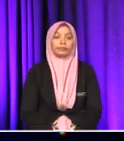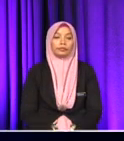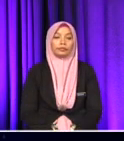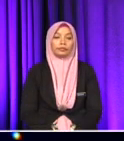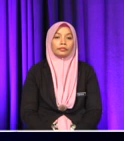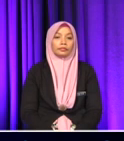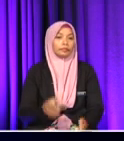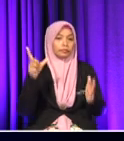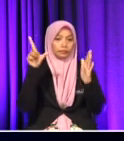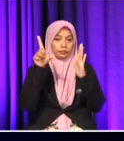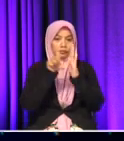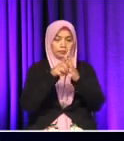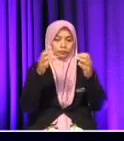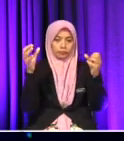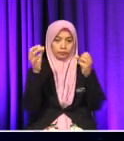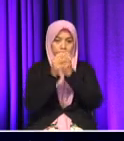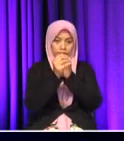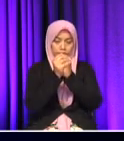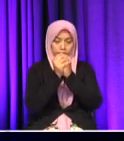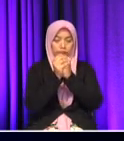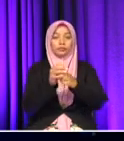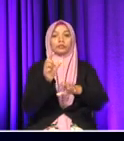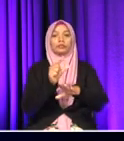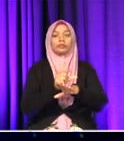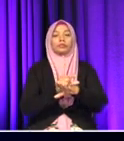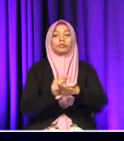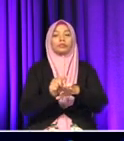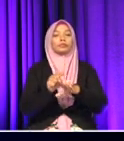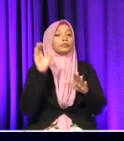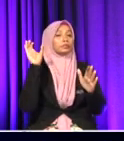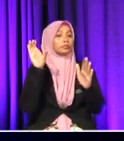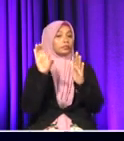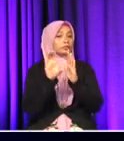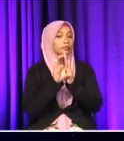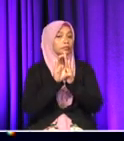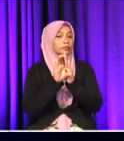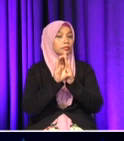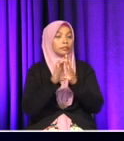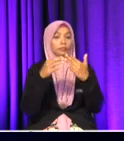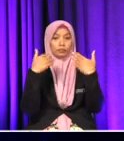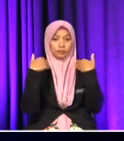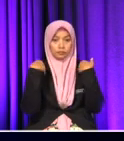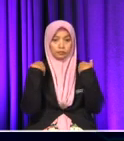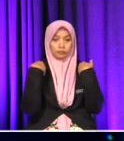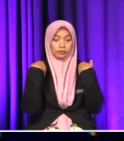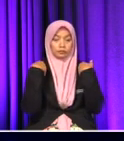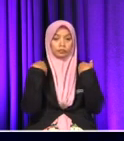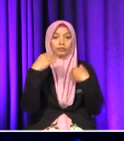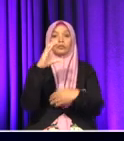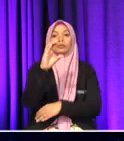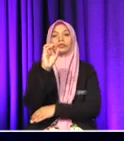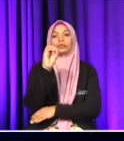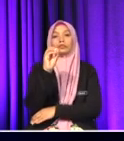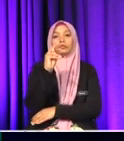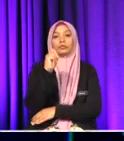logo yang menggabungkan pengguna icon atau gambar dan food yella combination logo yang menggunakan icon